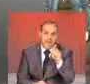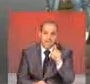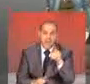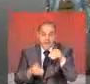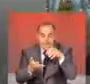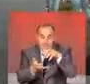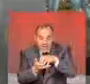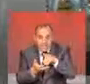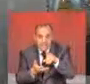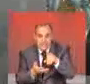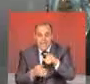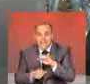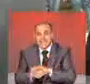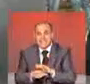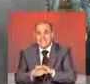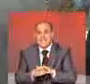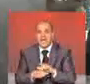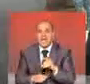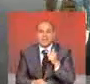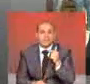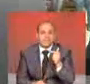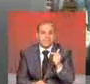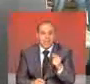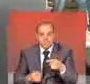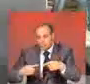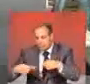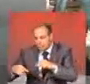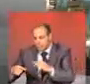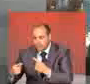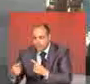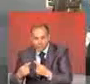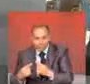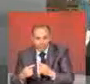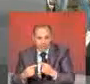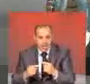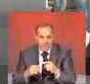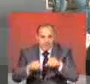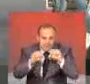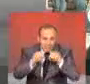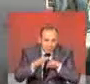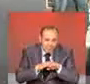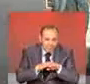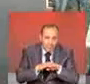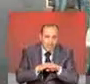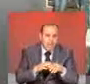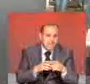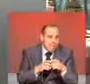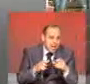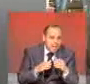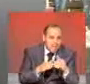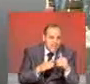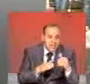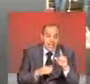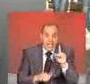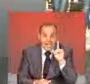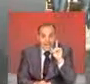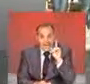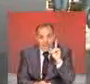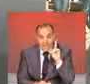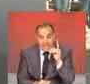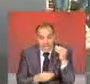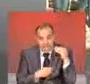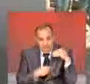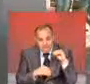بالذات، فالصناعة تتم في ورشات أو في دكاكين أو في مصانع بعيدة، لكن